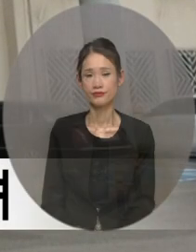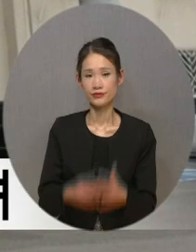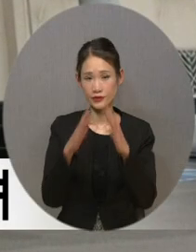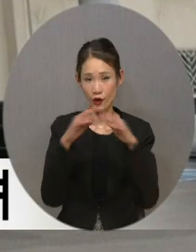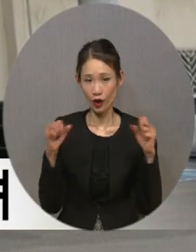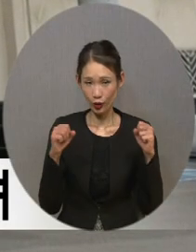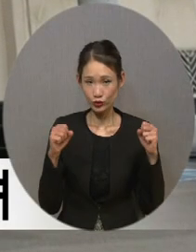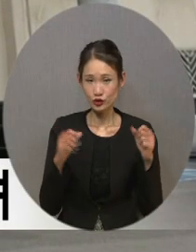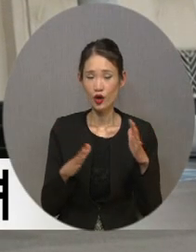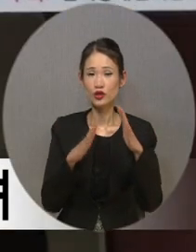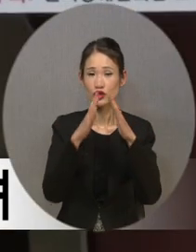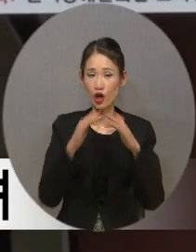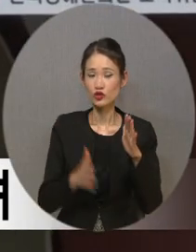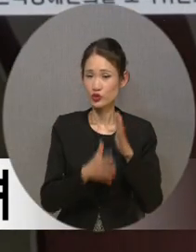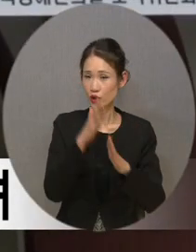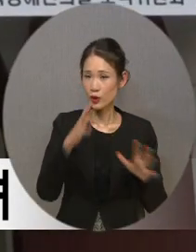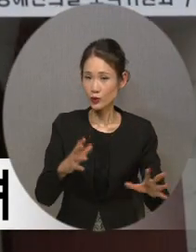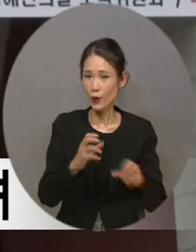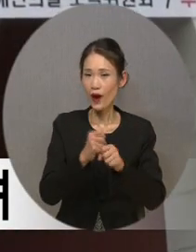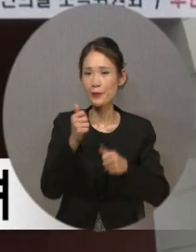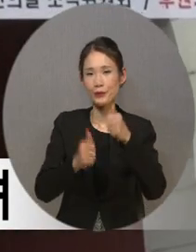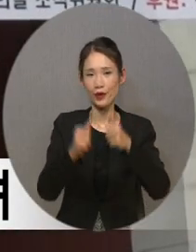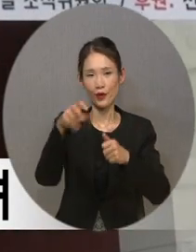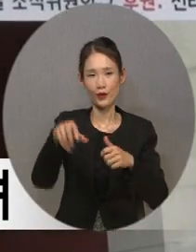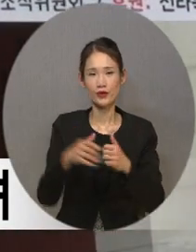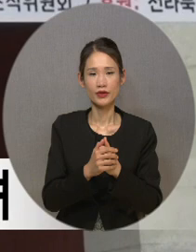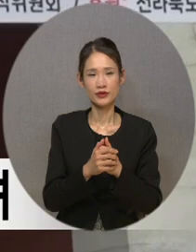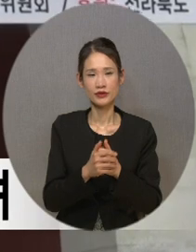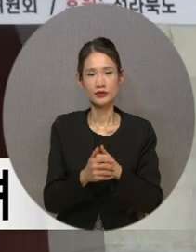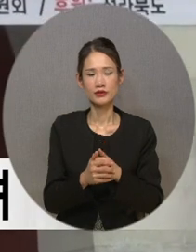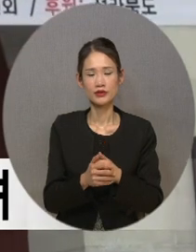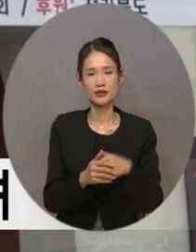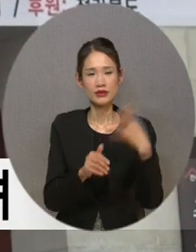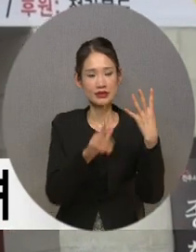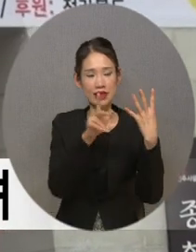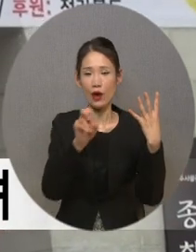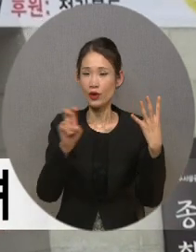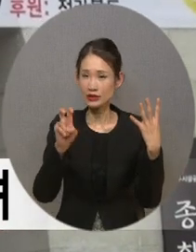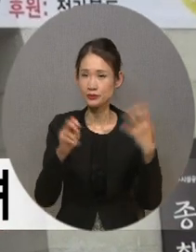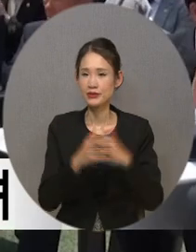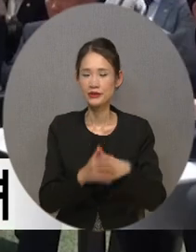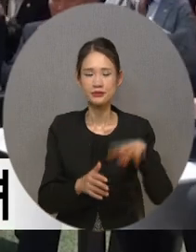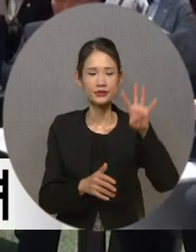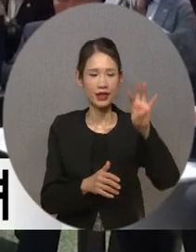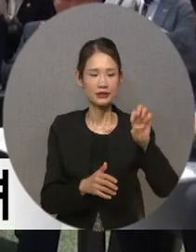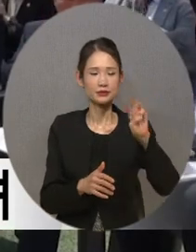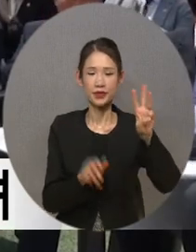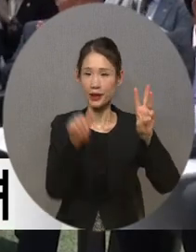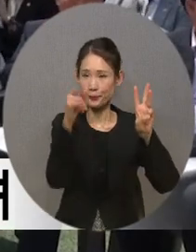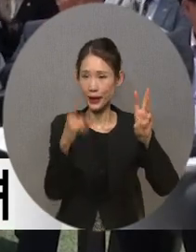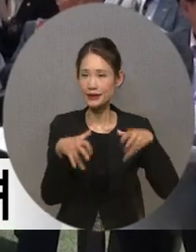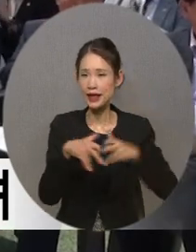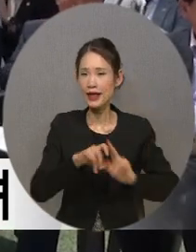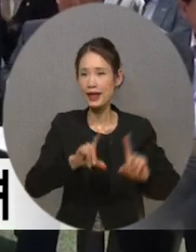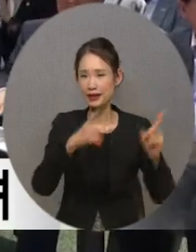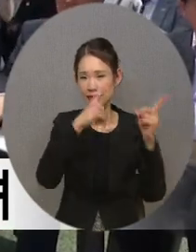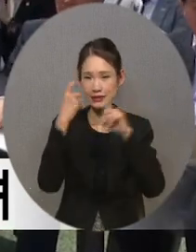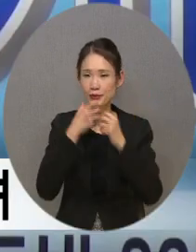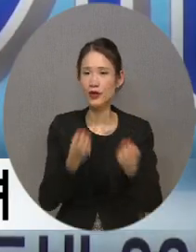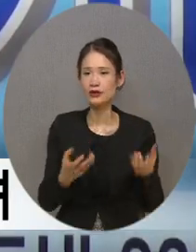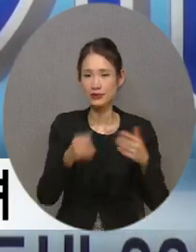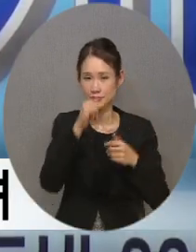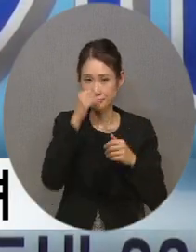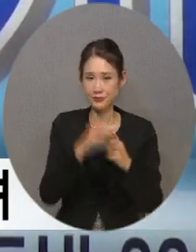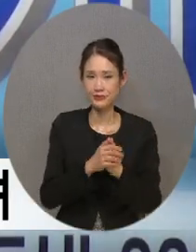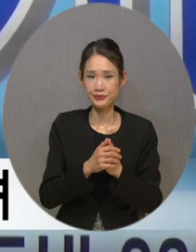전라북도 전주시 종합경기장에서 지난 20일 제43회 전라북도 장애인의 날 기념식이 열렸습니다. 이날 기념식에는